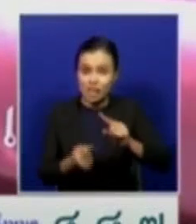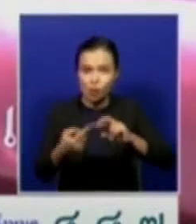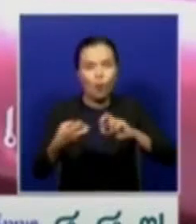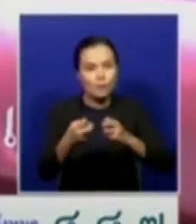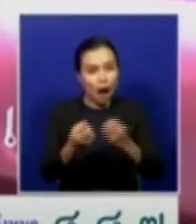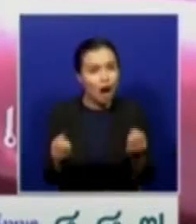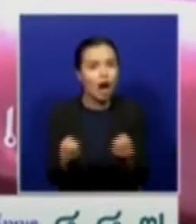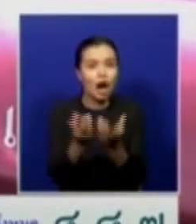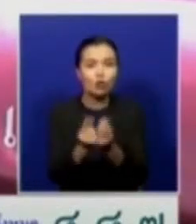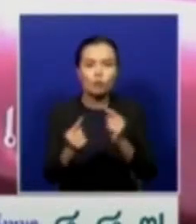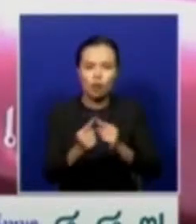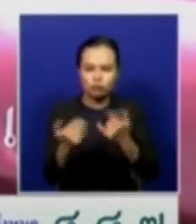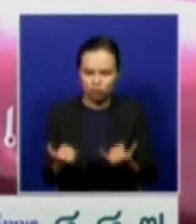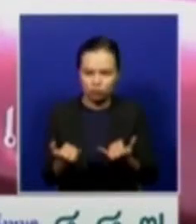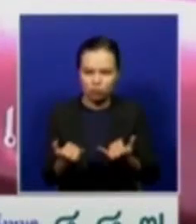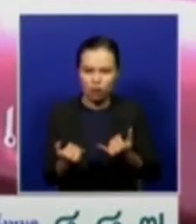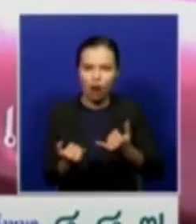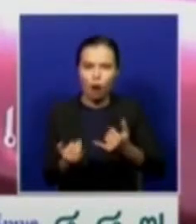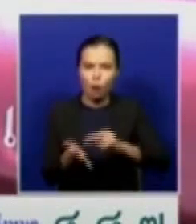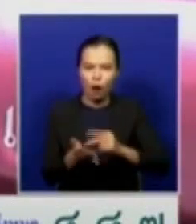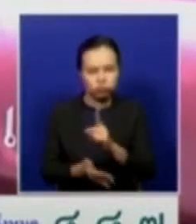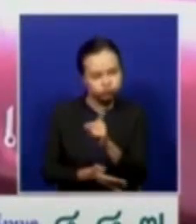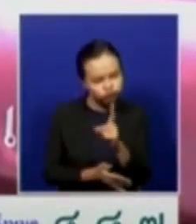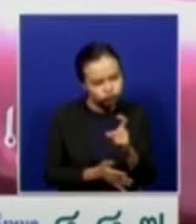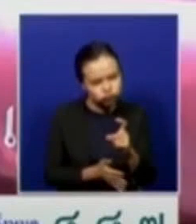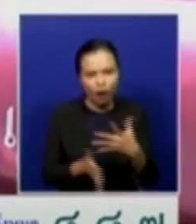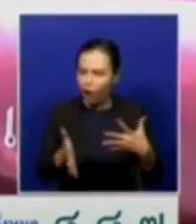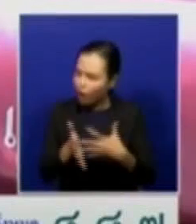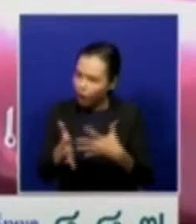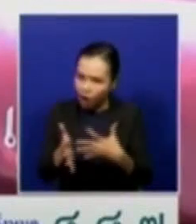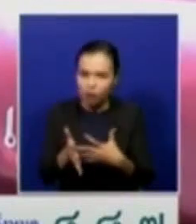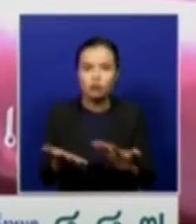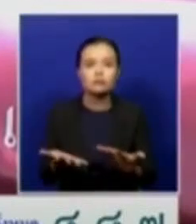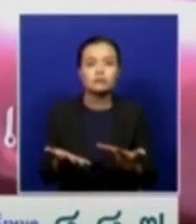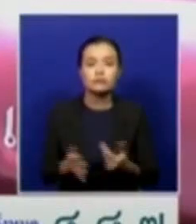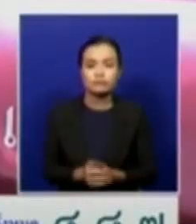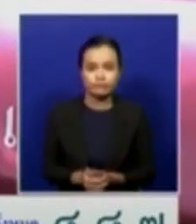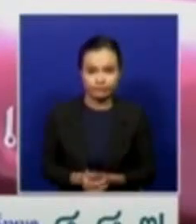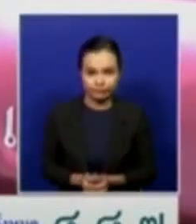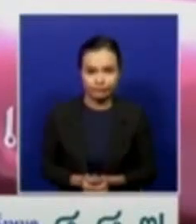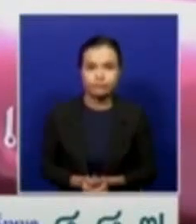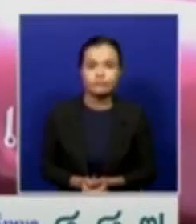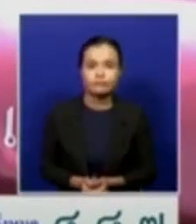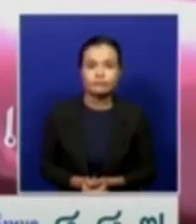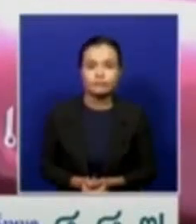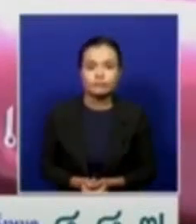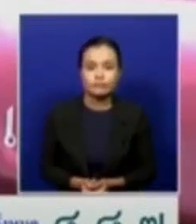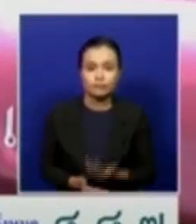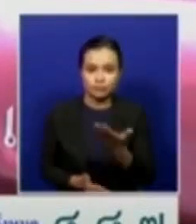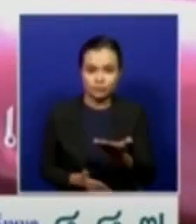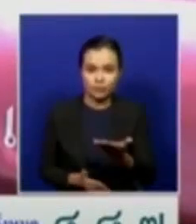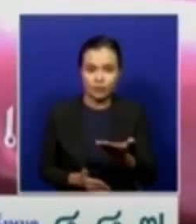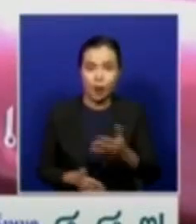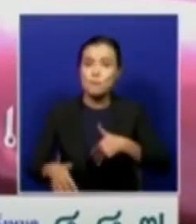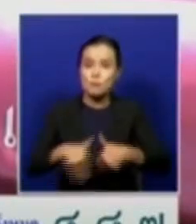ยินอยู่ขนาดนี้นะครับมันพังพินาศจนกู้ไม่กลับครับท่านประธานตรงนี้ครับคือสิ่งที่พี่น้องประชาช